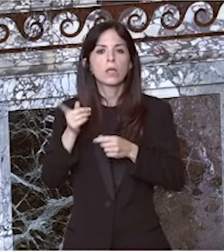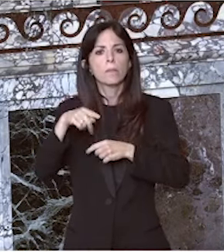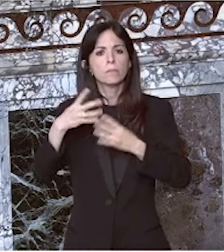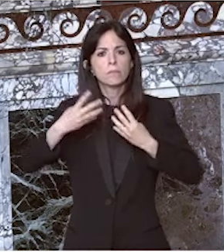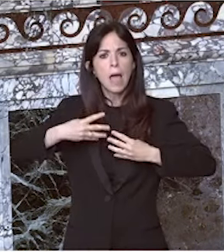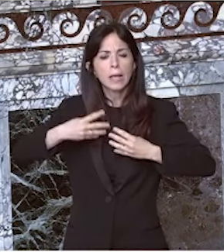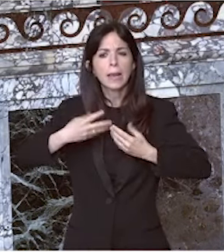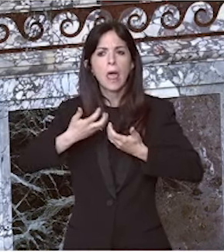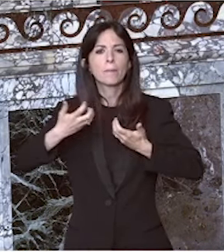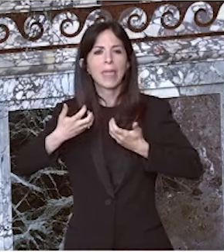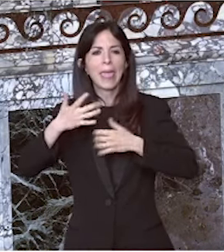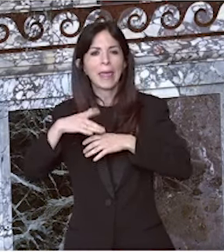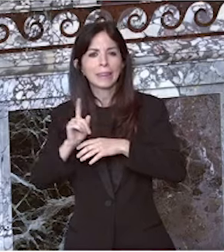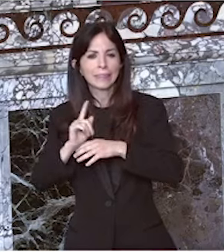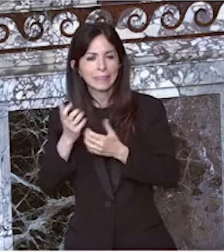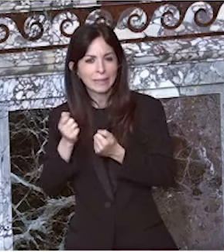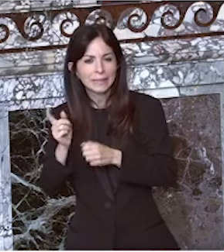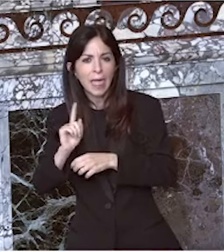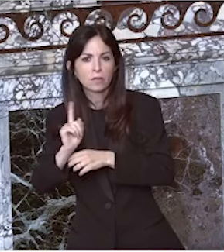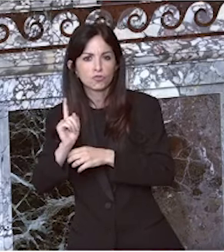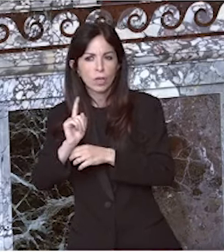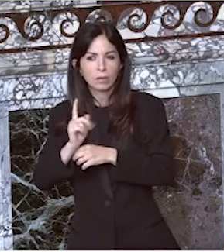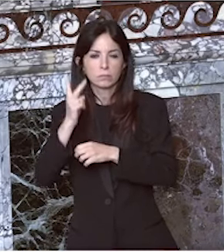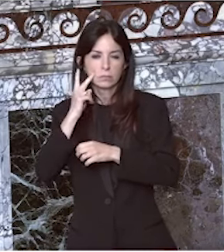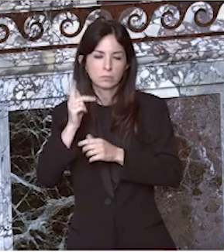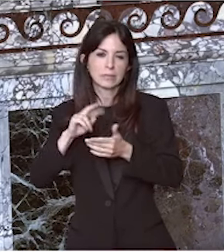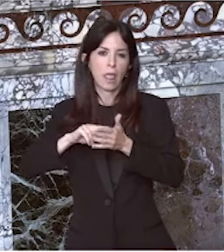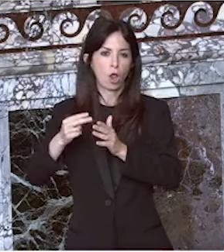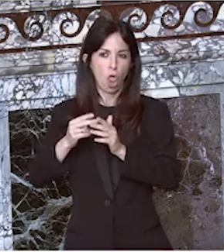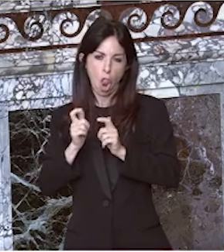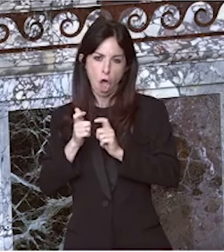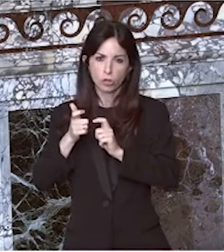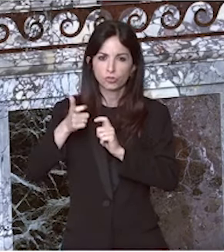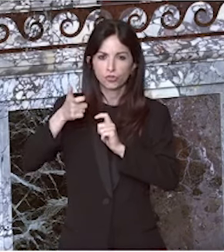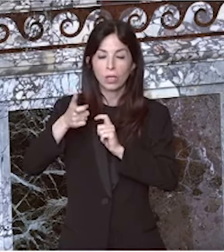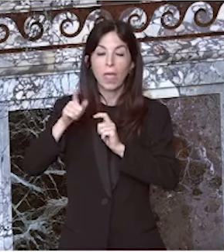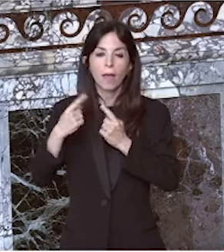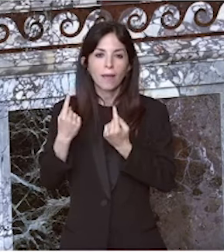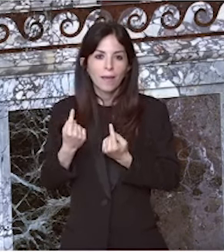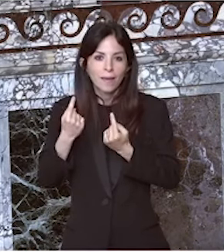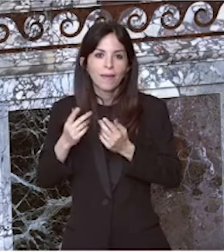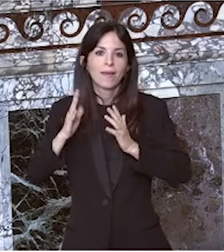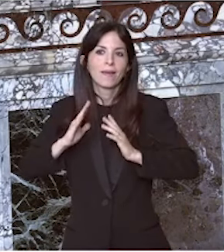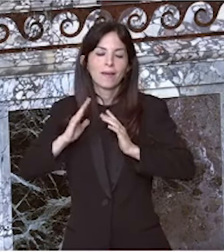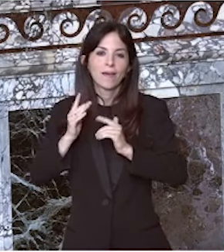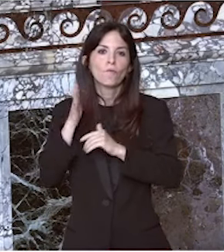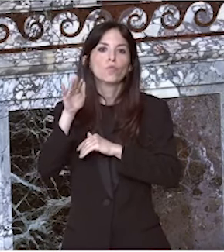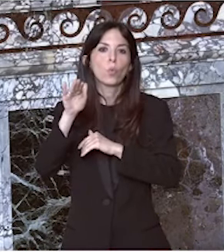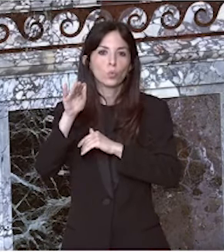beni intangibili, che riflettono l'avanzamento tecnologico e le attese circa l'evoluzione futura della domanda.